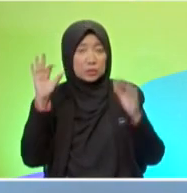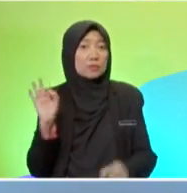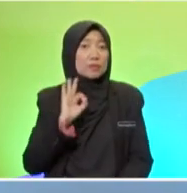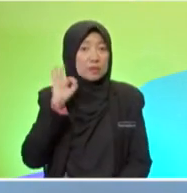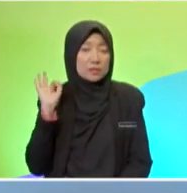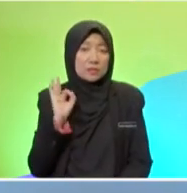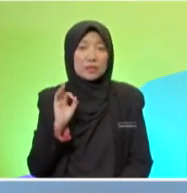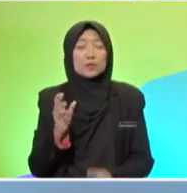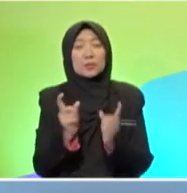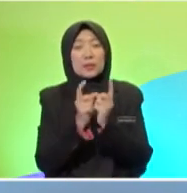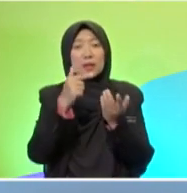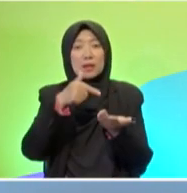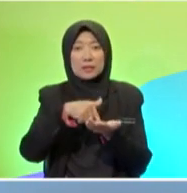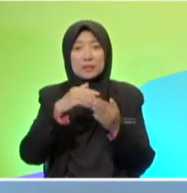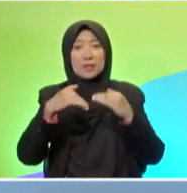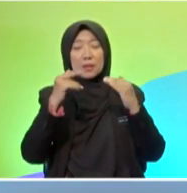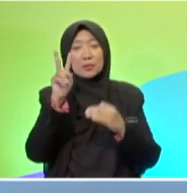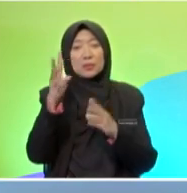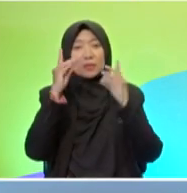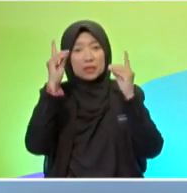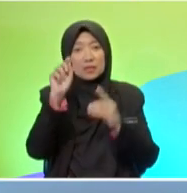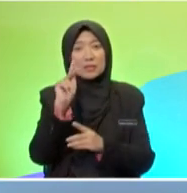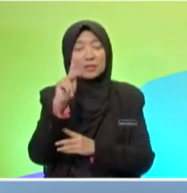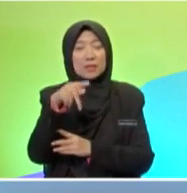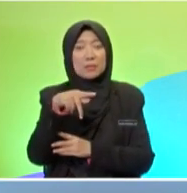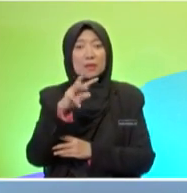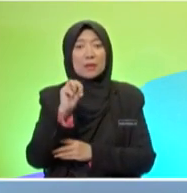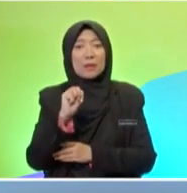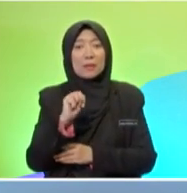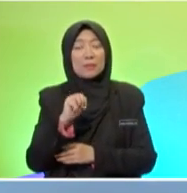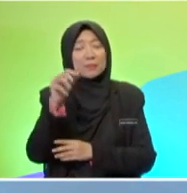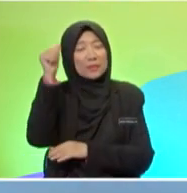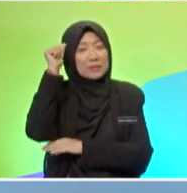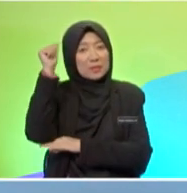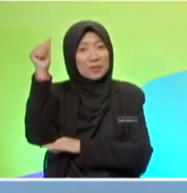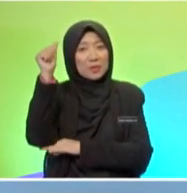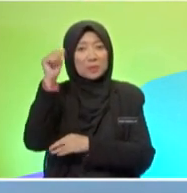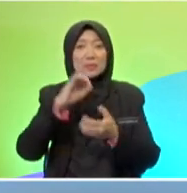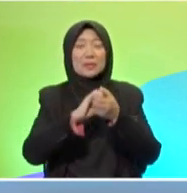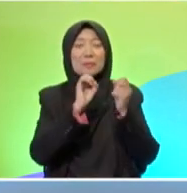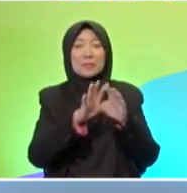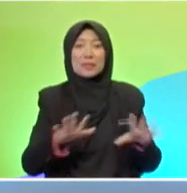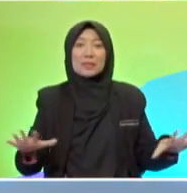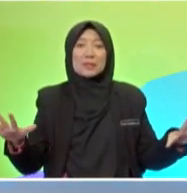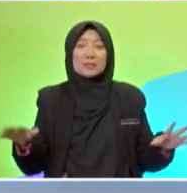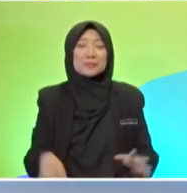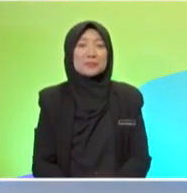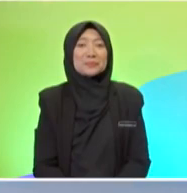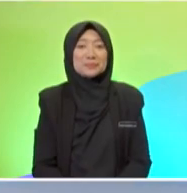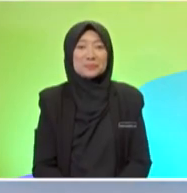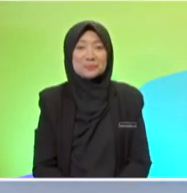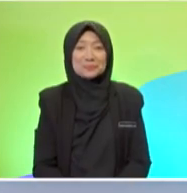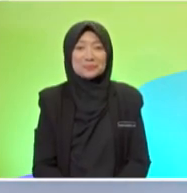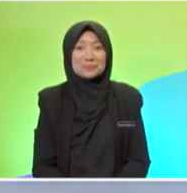rezeki kita jumpa lagi hanya di slot tahap 2 di dvdm saya Syamil dan nazer Asalamualaikum dan salam sejahtera kita nyanyi